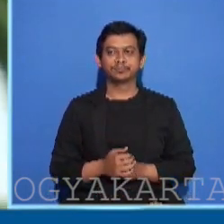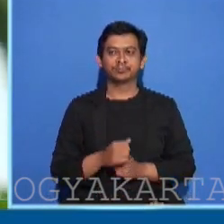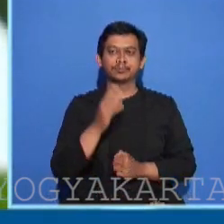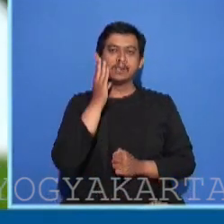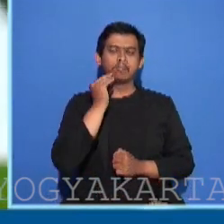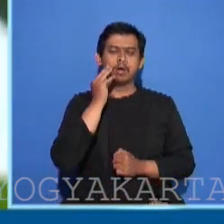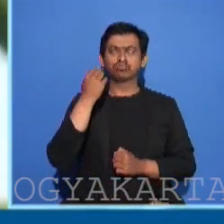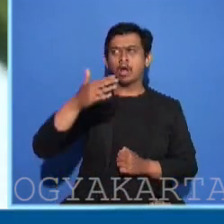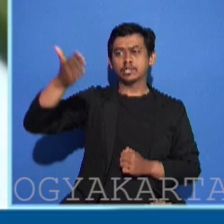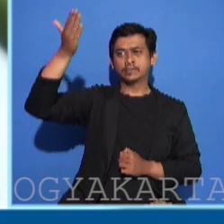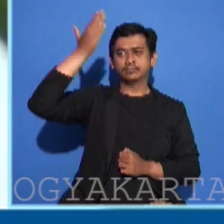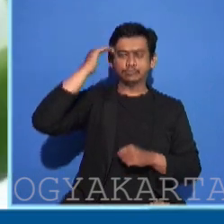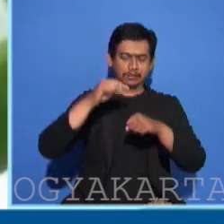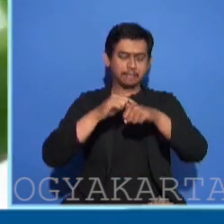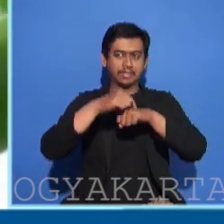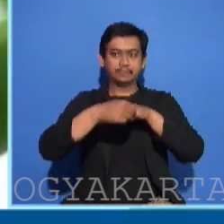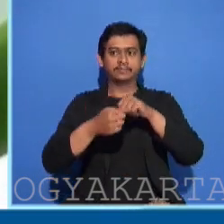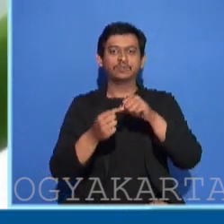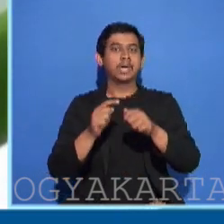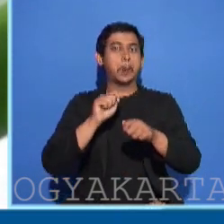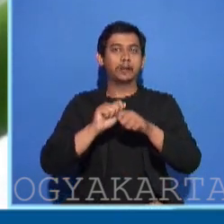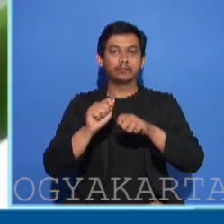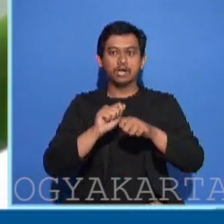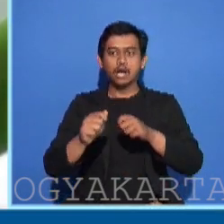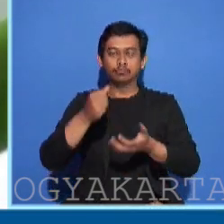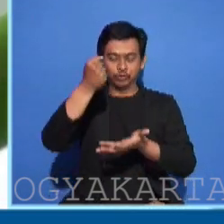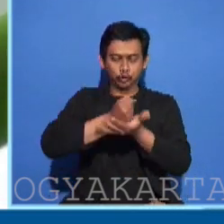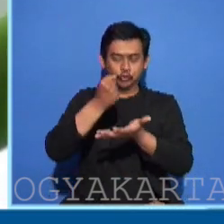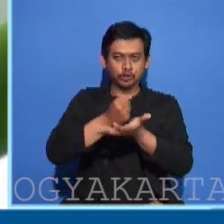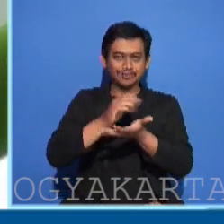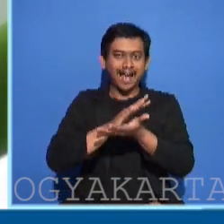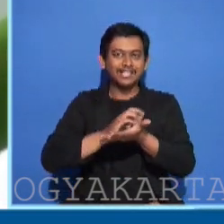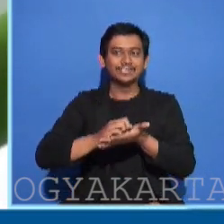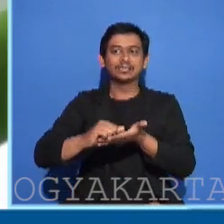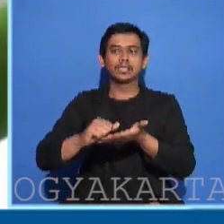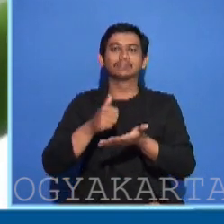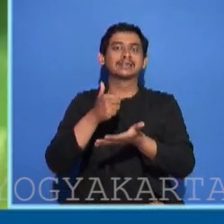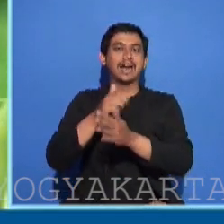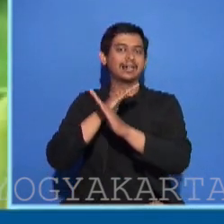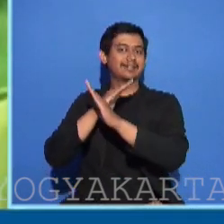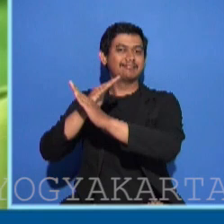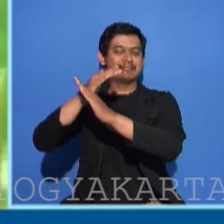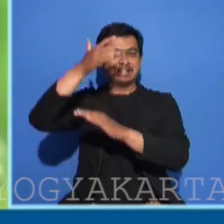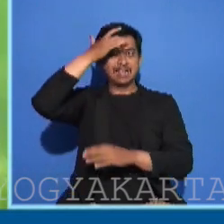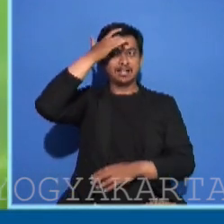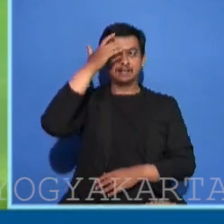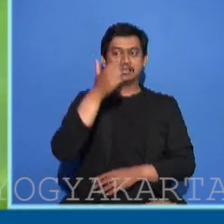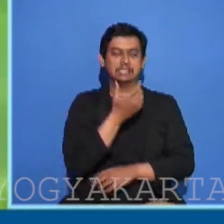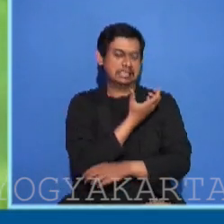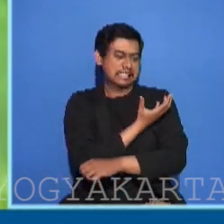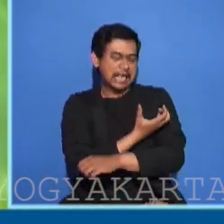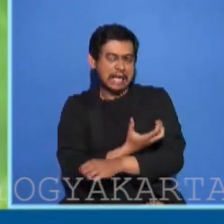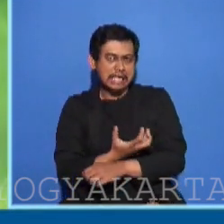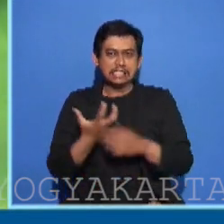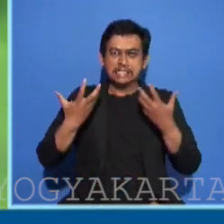Wah pace meniko damel bubuk meniko saget kanggih musadane sesakit asam urat Lan sesakit aurat